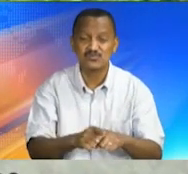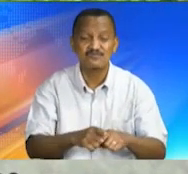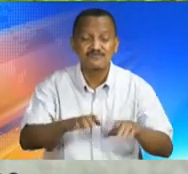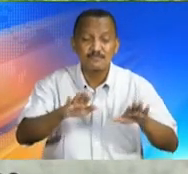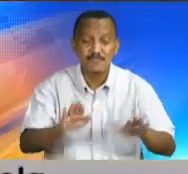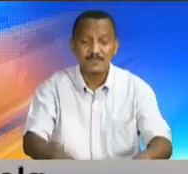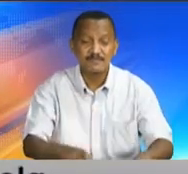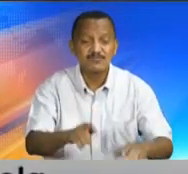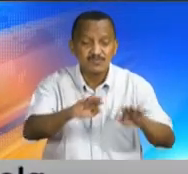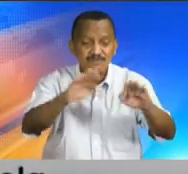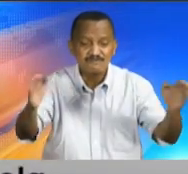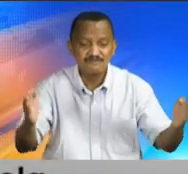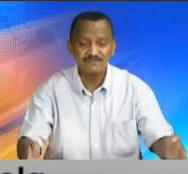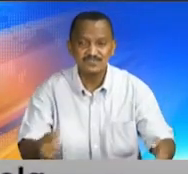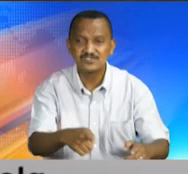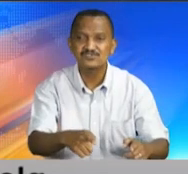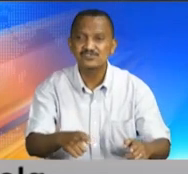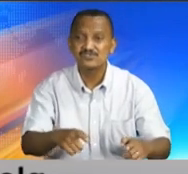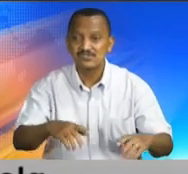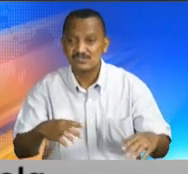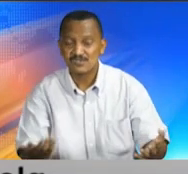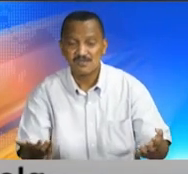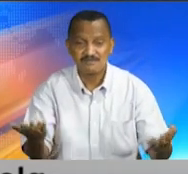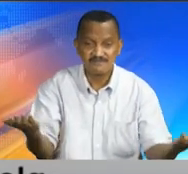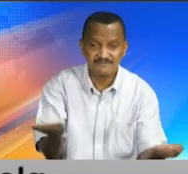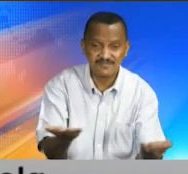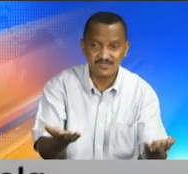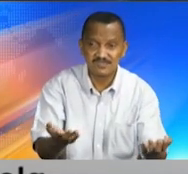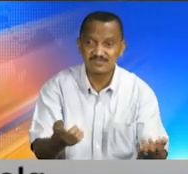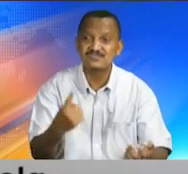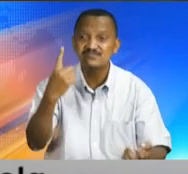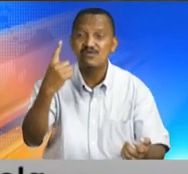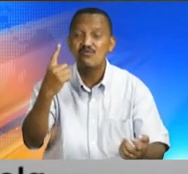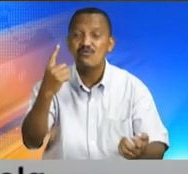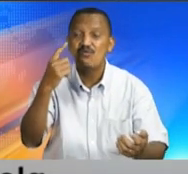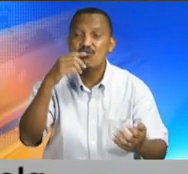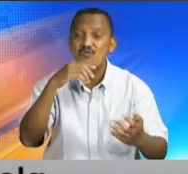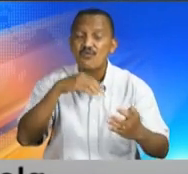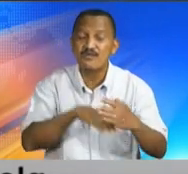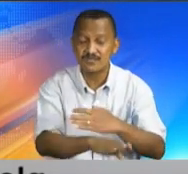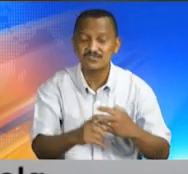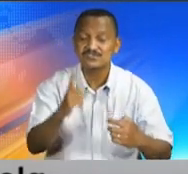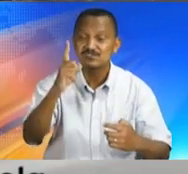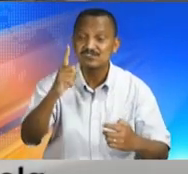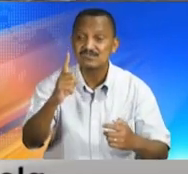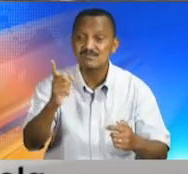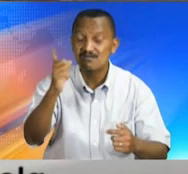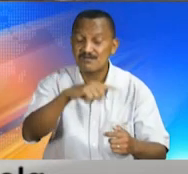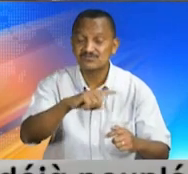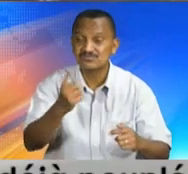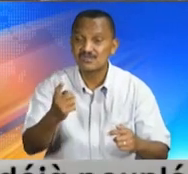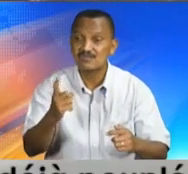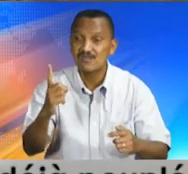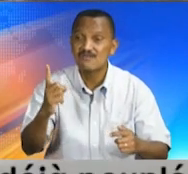ny fanazavana. Misy ny fomba raina amin'ny fikarakarana ny tantely ary indray mandeha ao anatin'ny herinandro na ao anatin'ny ray volana ny fanatanterahana ny